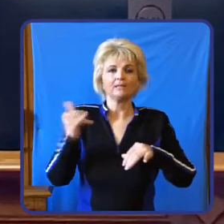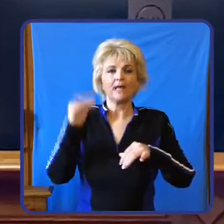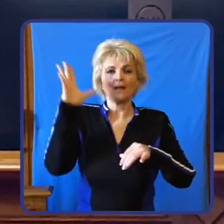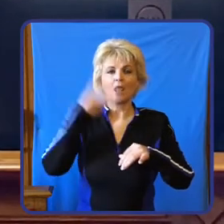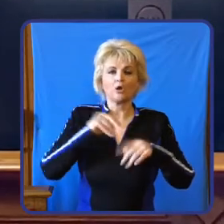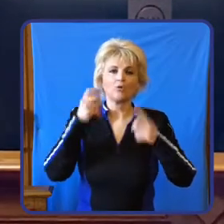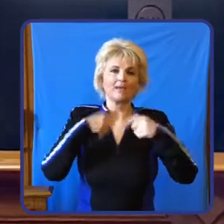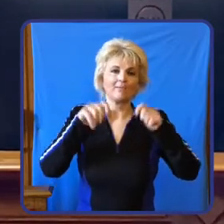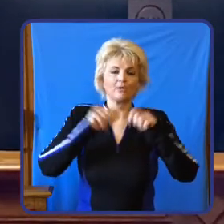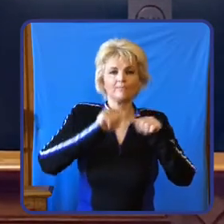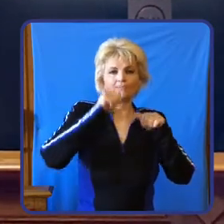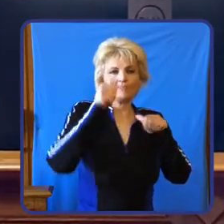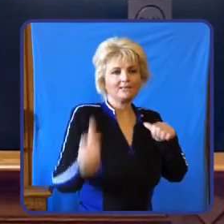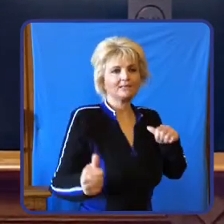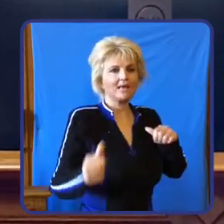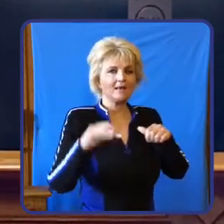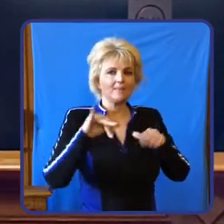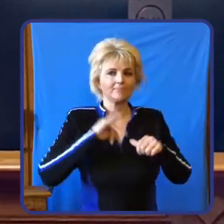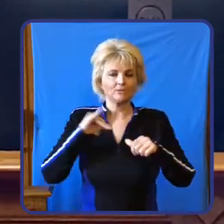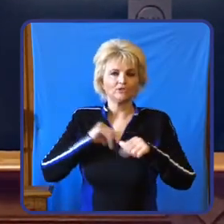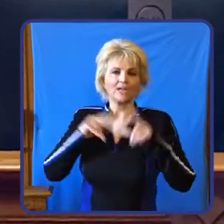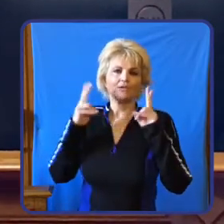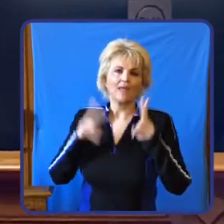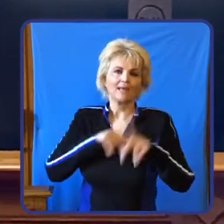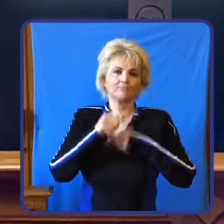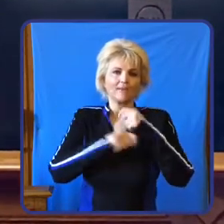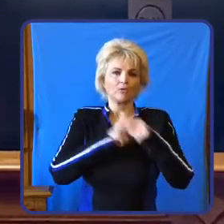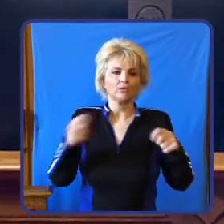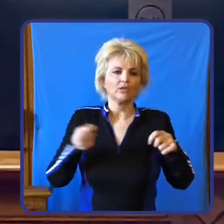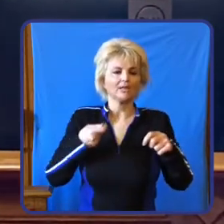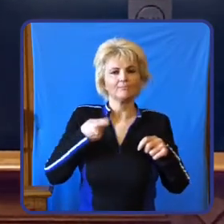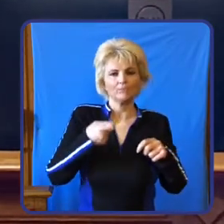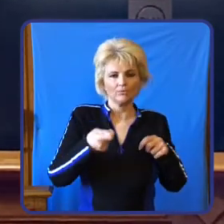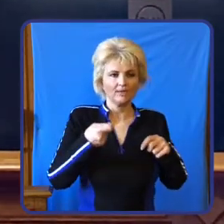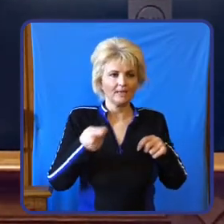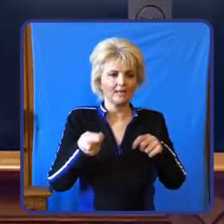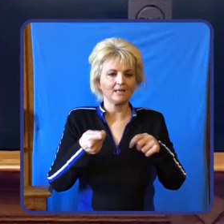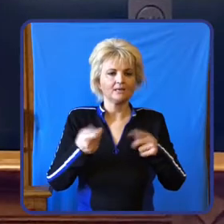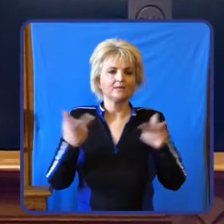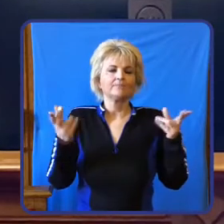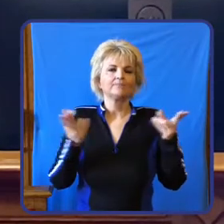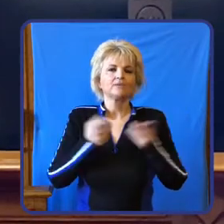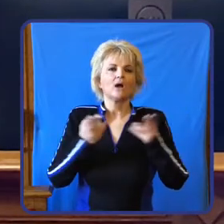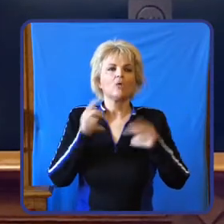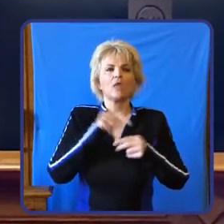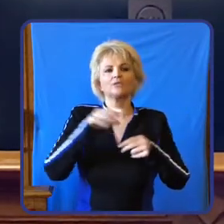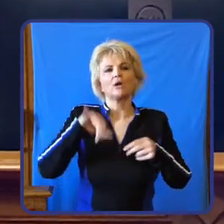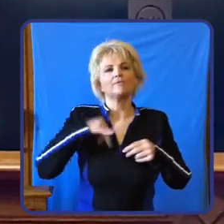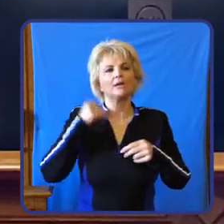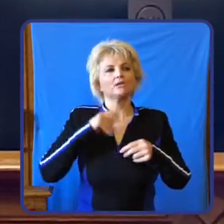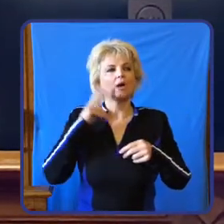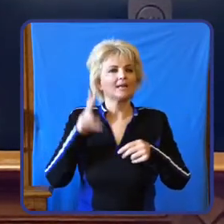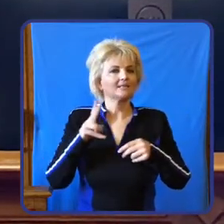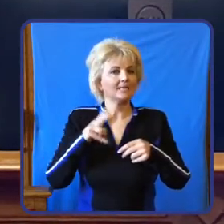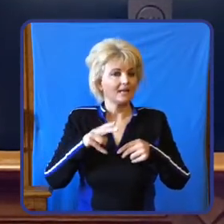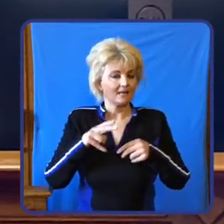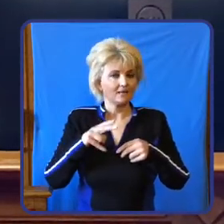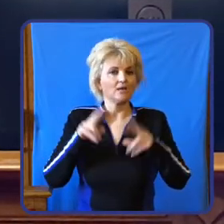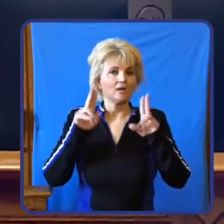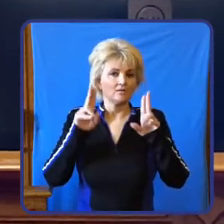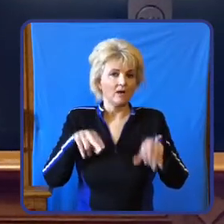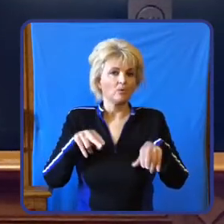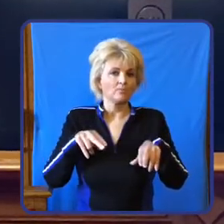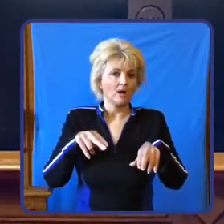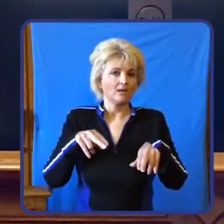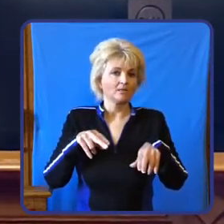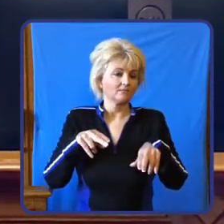épülettől biztonságosan lehet megoldani azt a büfét, ahol azok a fiatalok, akiknek egyébként szintén tolerálhatóan